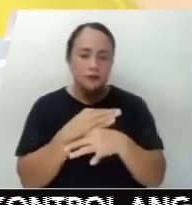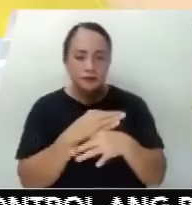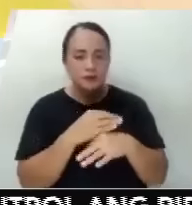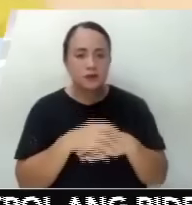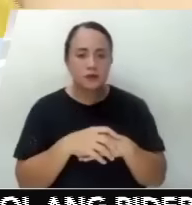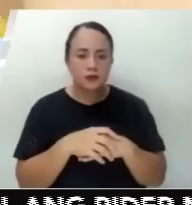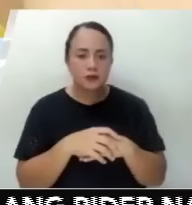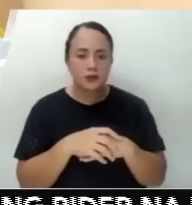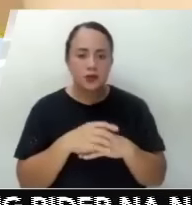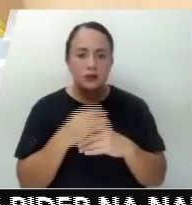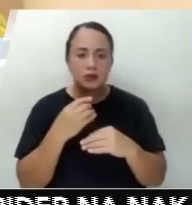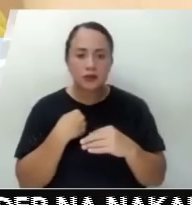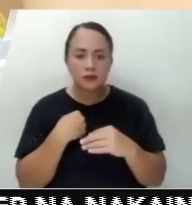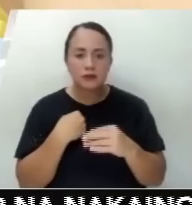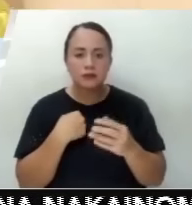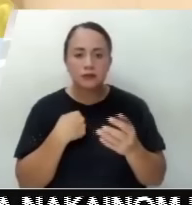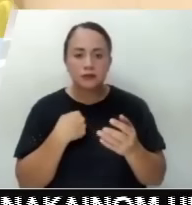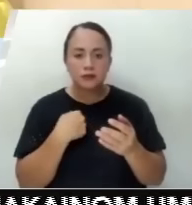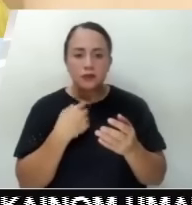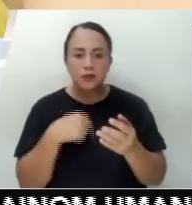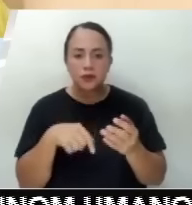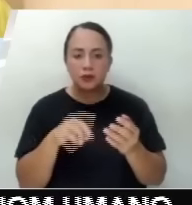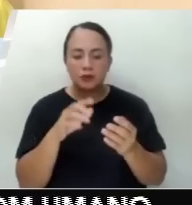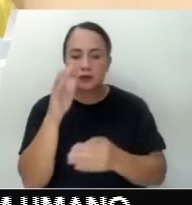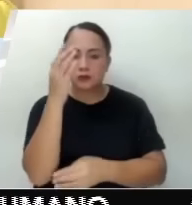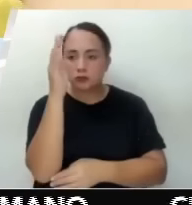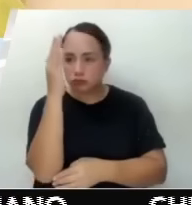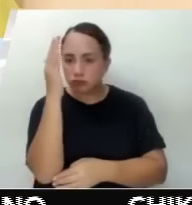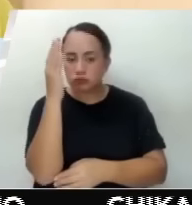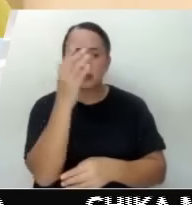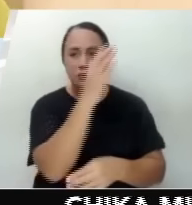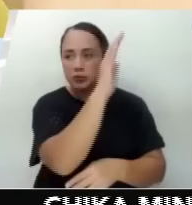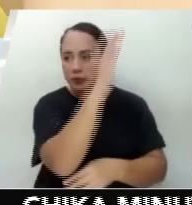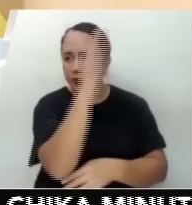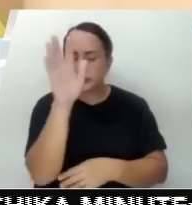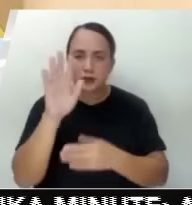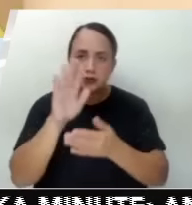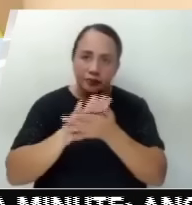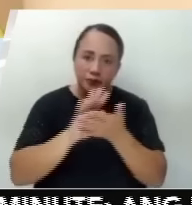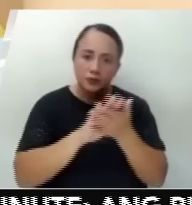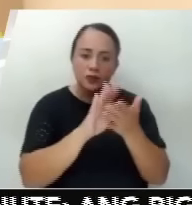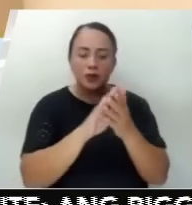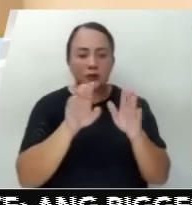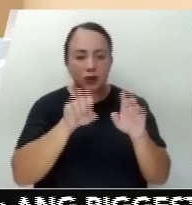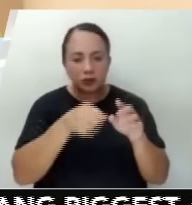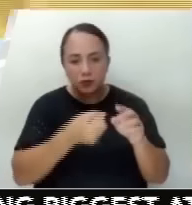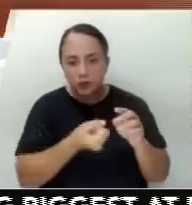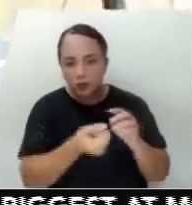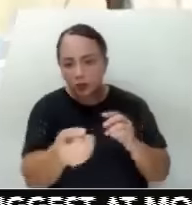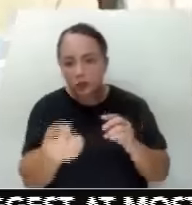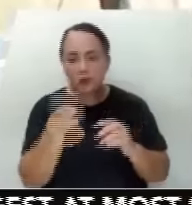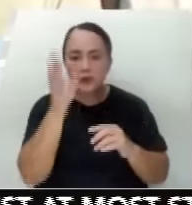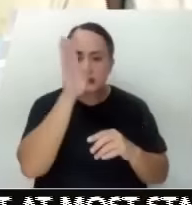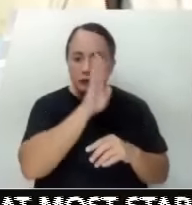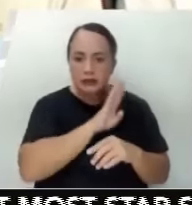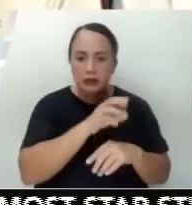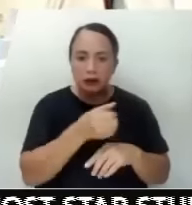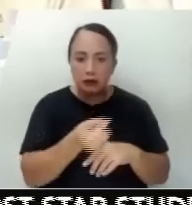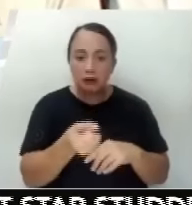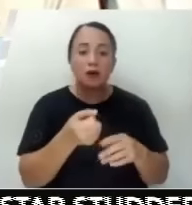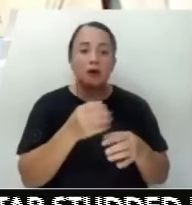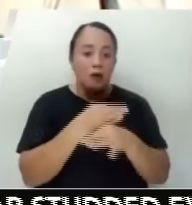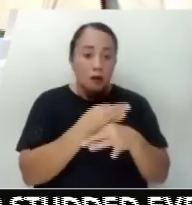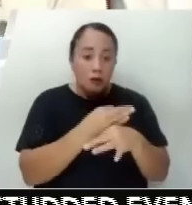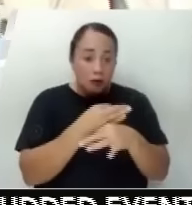trimming po ng mga puno sa paligid, yung mga doors, may mga sirapong mga doorknobs. Binisita rin ni Angara